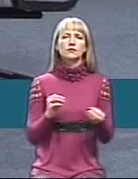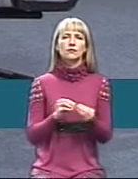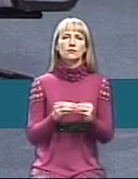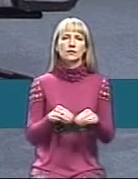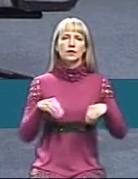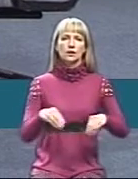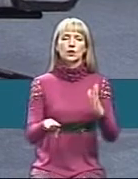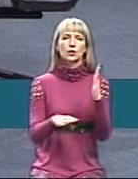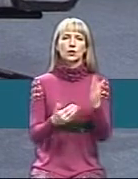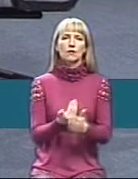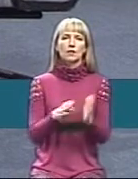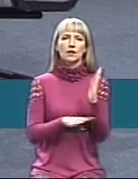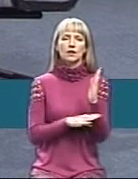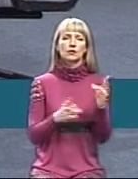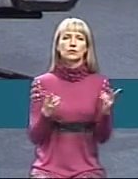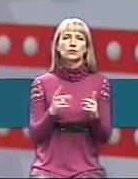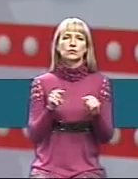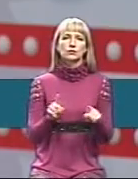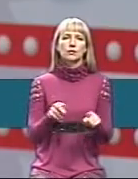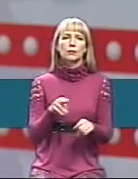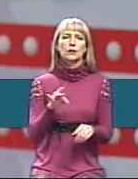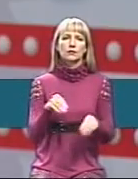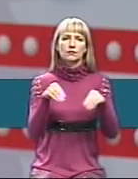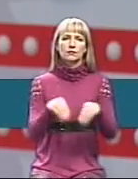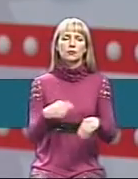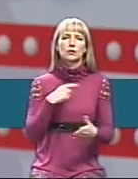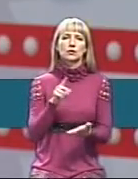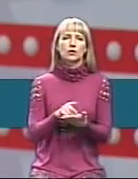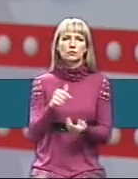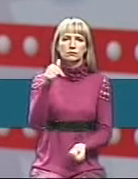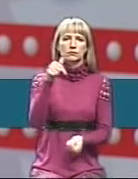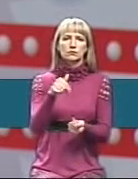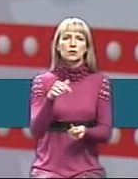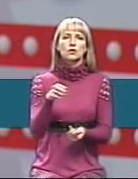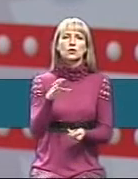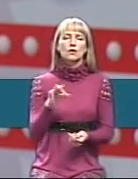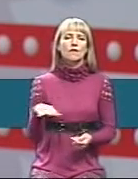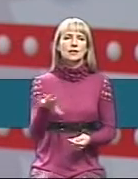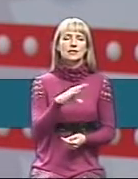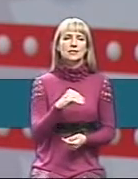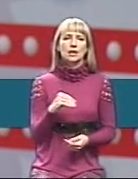высадки новых деревьев состоит в том, что при высадке мы должны согласовать со всеми